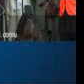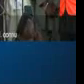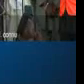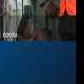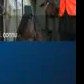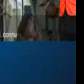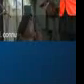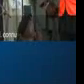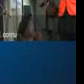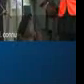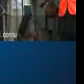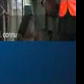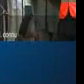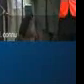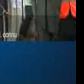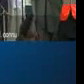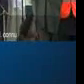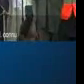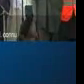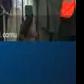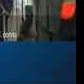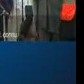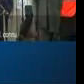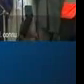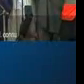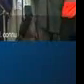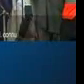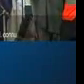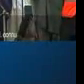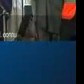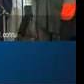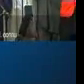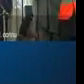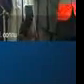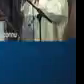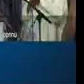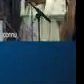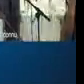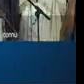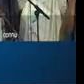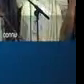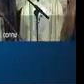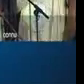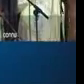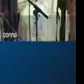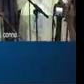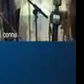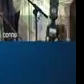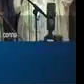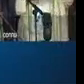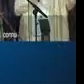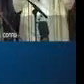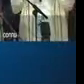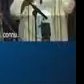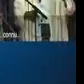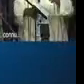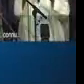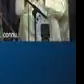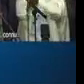son principal adversaire. Il s'agit de l'ancien général Muhammadu Buhari du Congrès des progressistes, principal parti